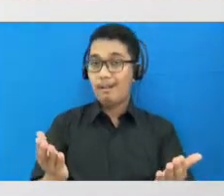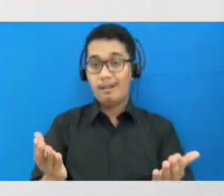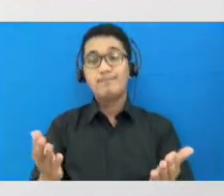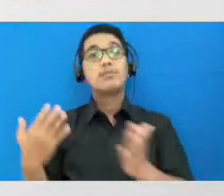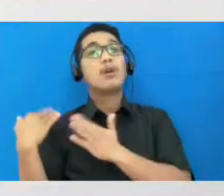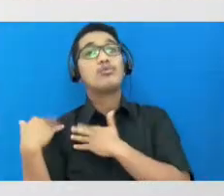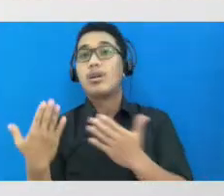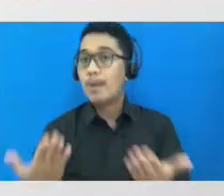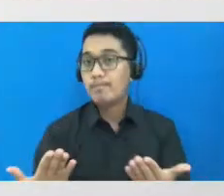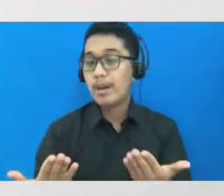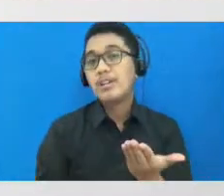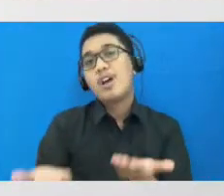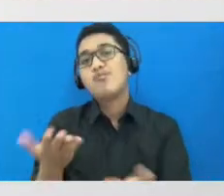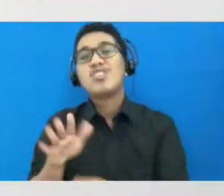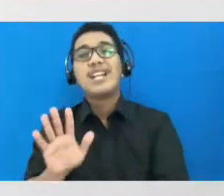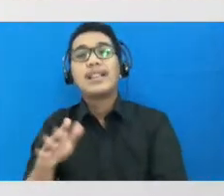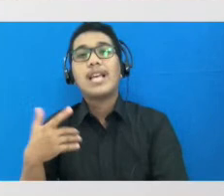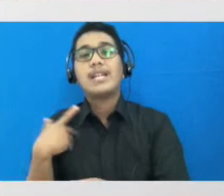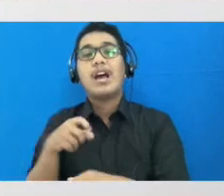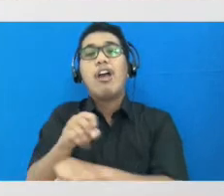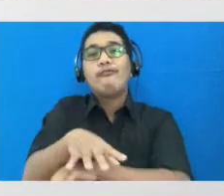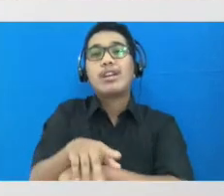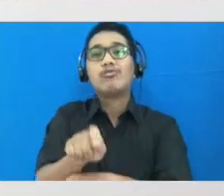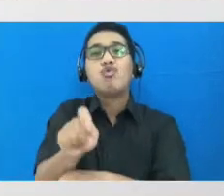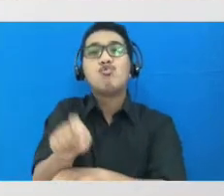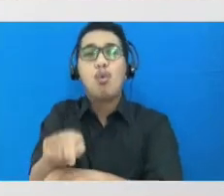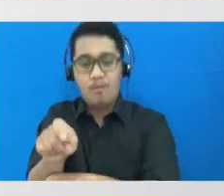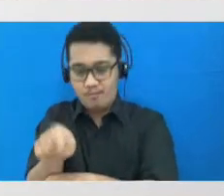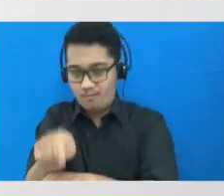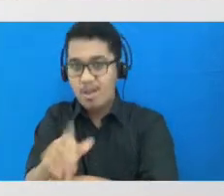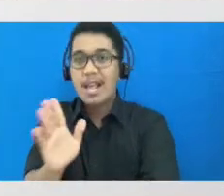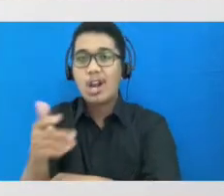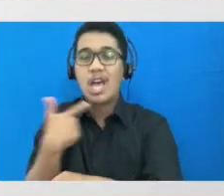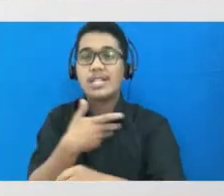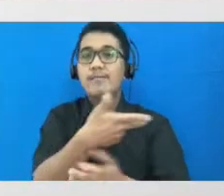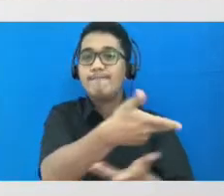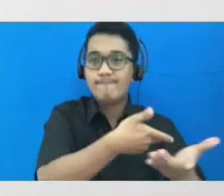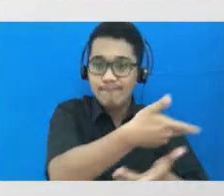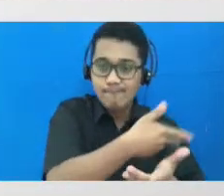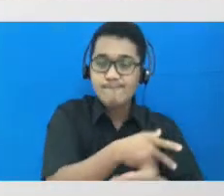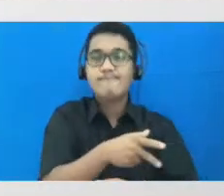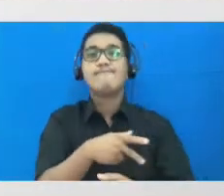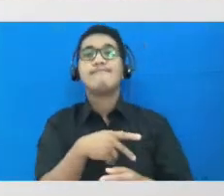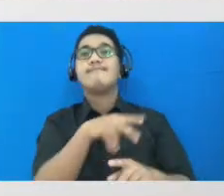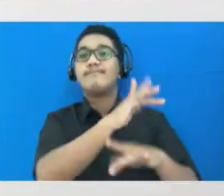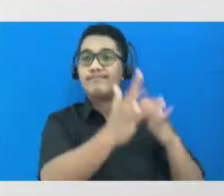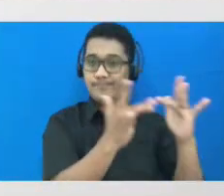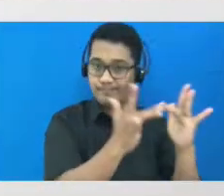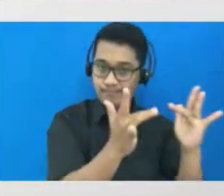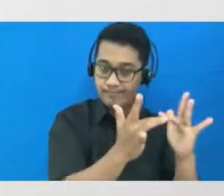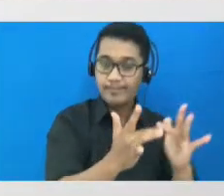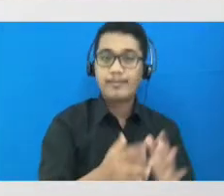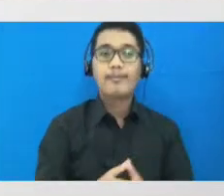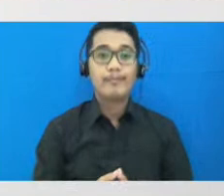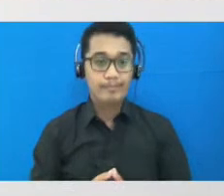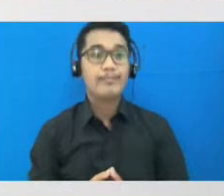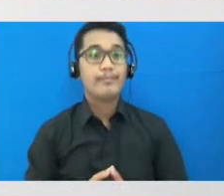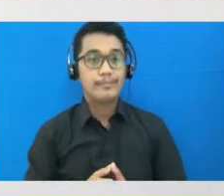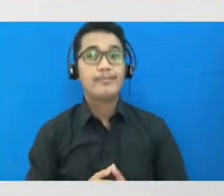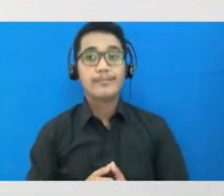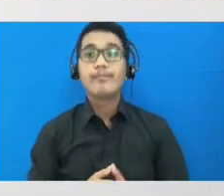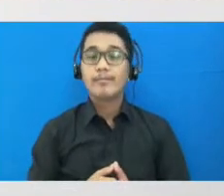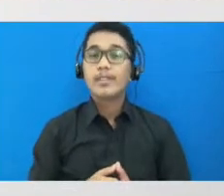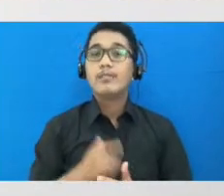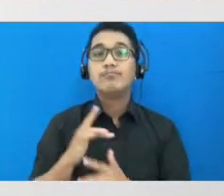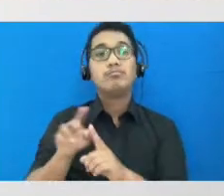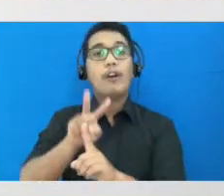jawab hukum yang mungkin akan timbul ketika melakukan transaksi elektronik. Oleh karena itu, mengingat ruang cyber yang virtual, maka